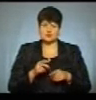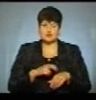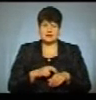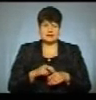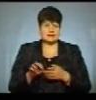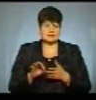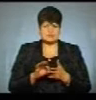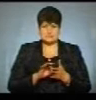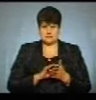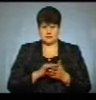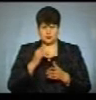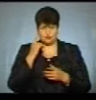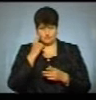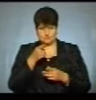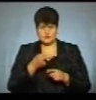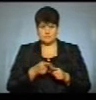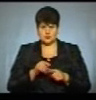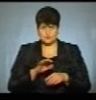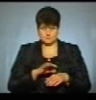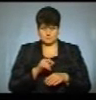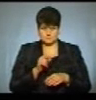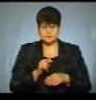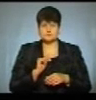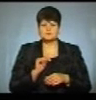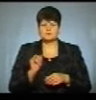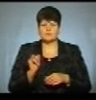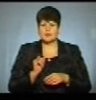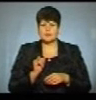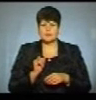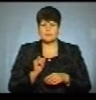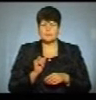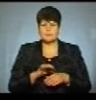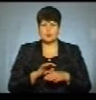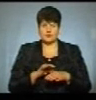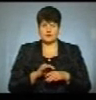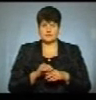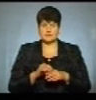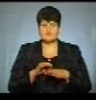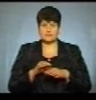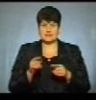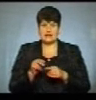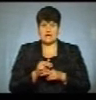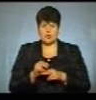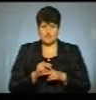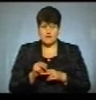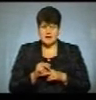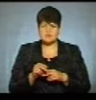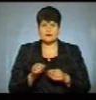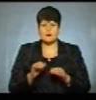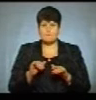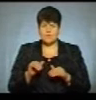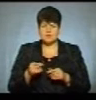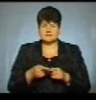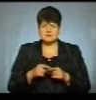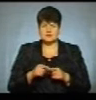зразу запідозрив дане захворювання і провів відповідне лікування. Звичайно, потім